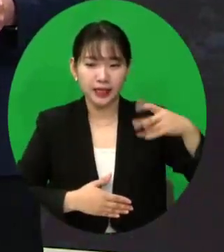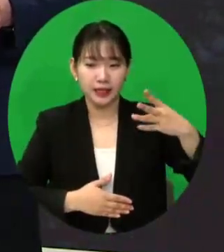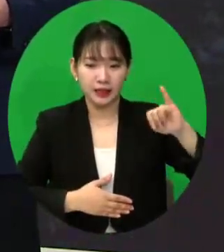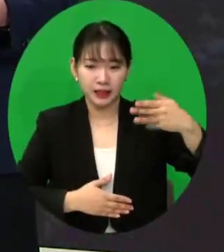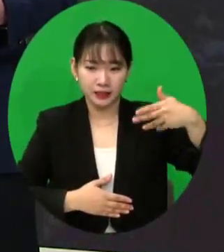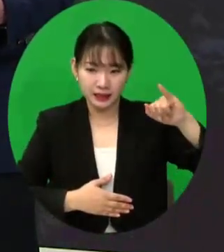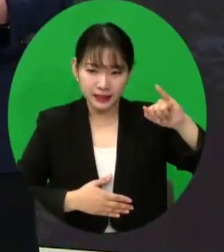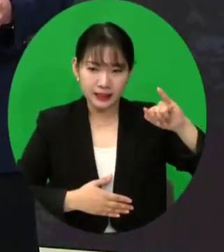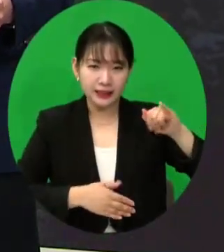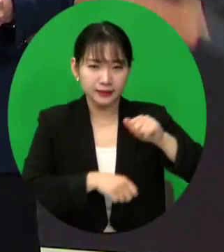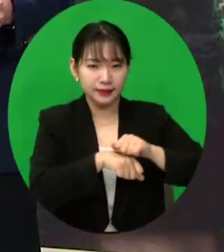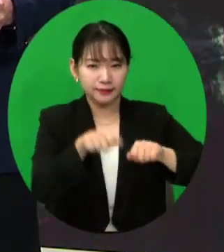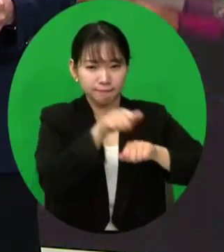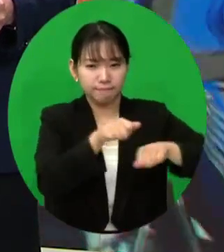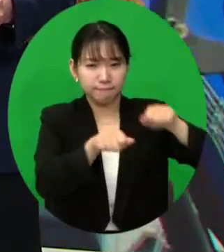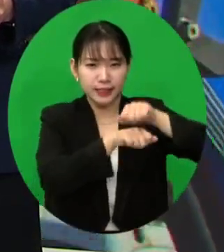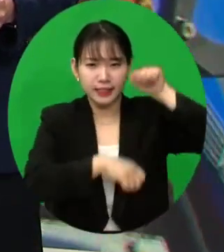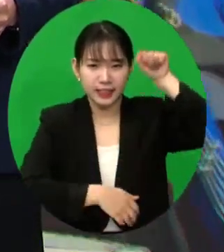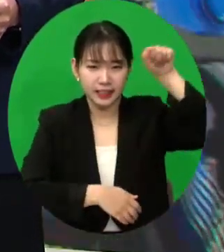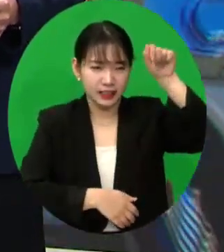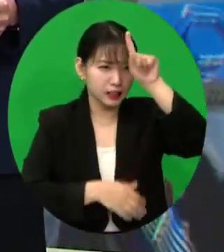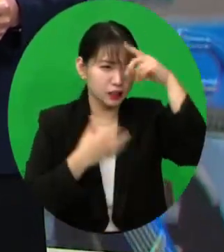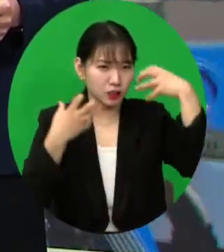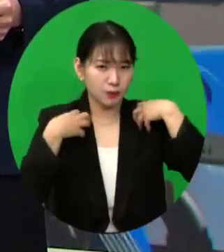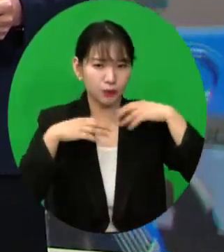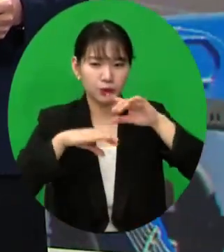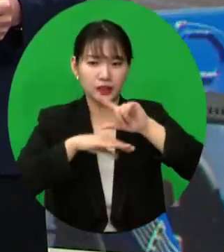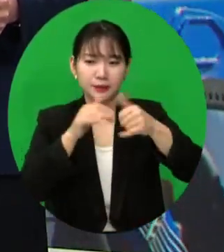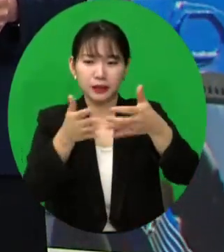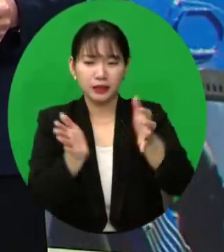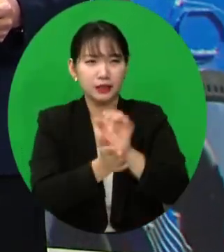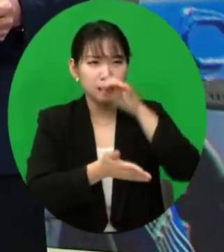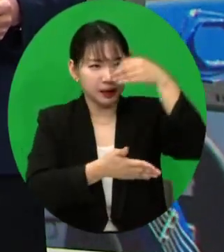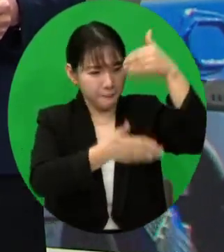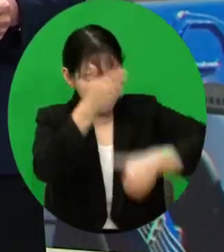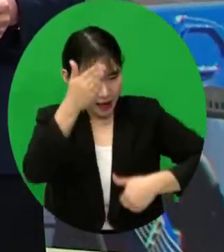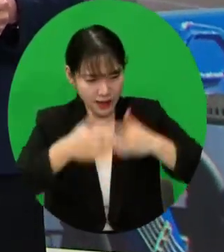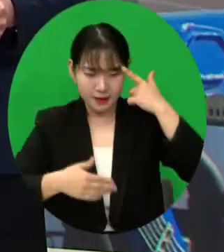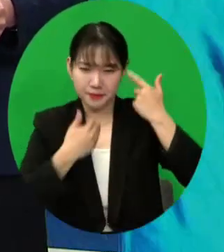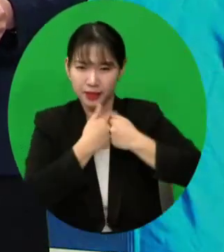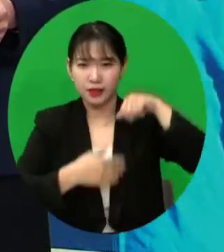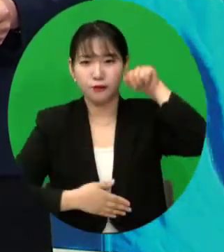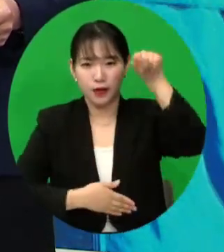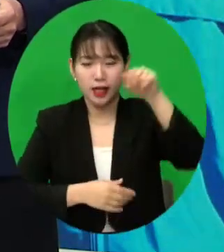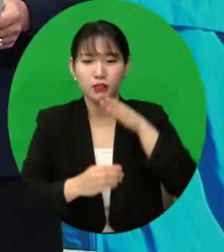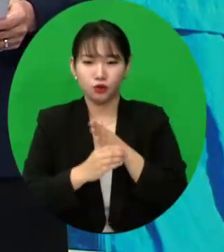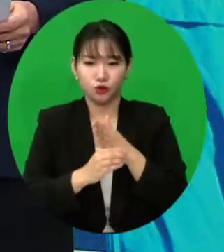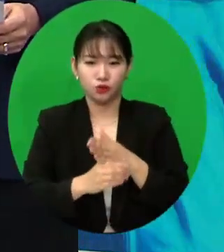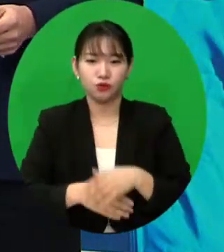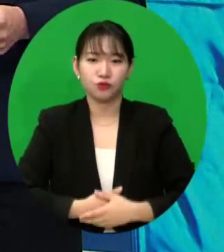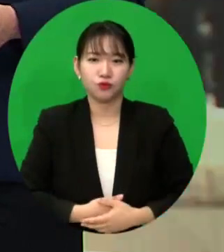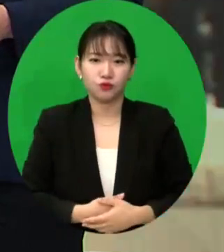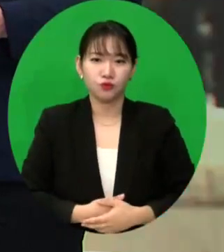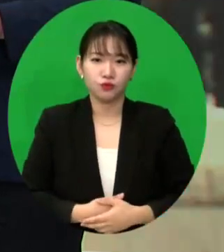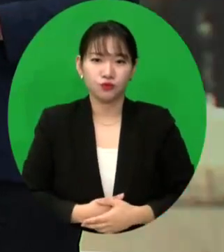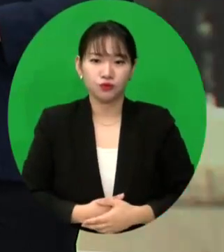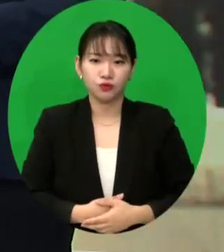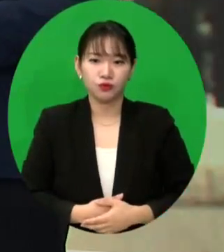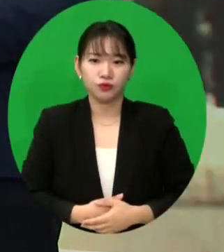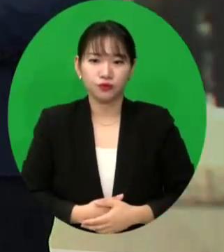있는데요. 정부와 지자체 농업 예산 삭감에 반발했던 겁니다. 함께 들어보시죠.